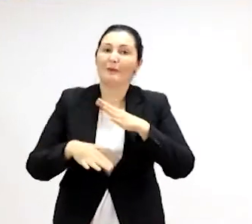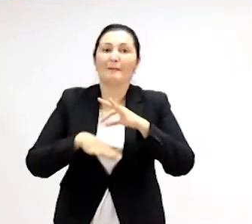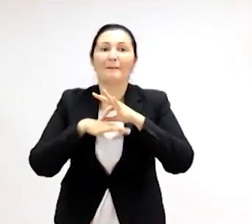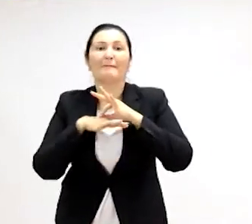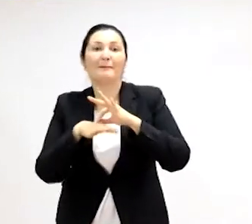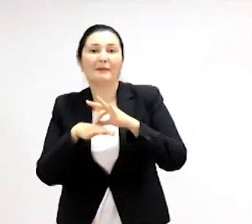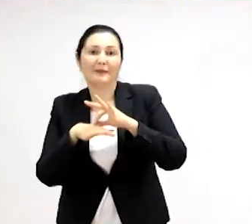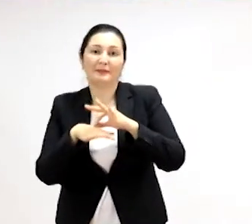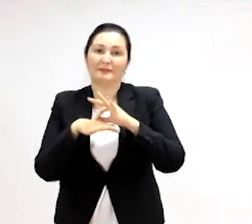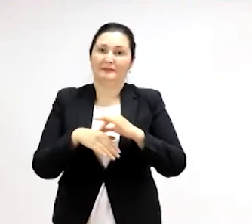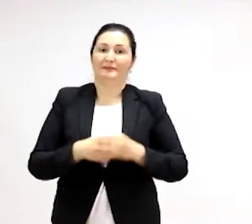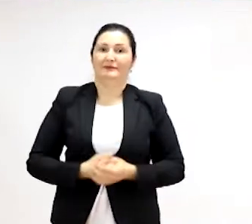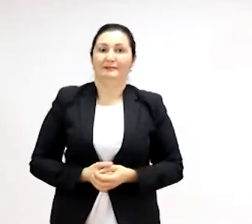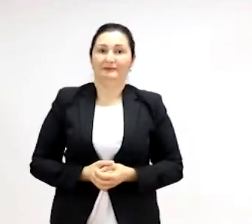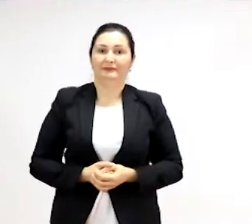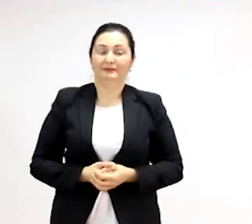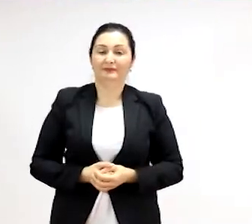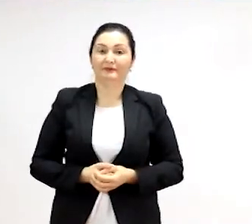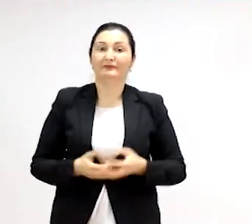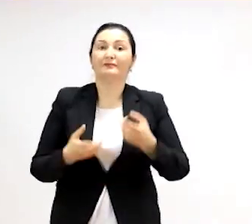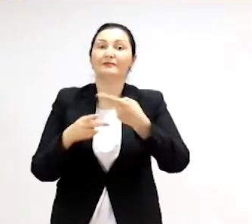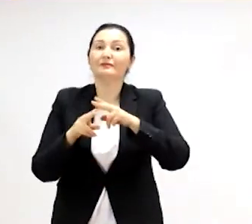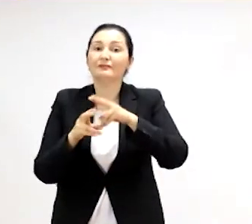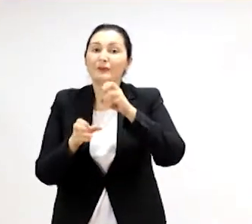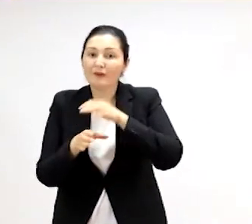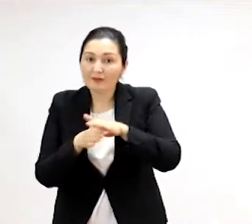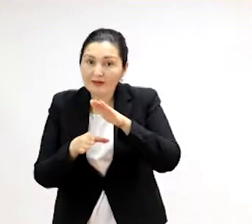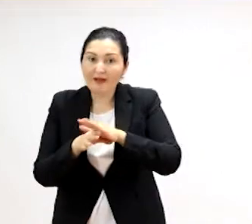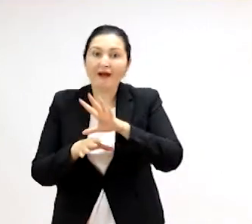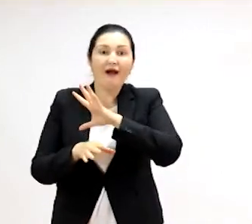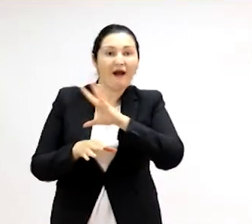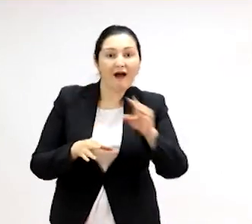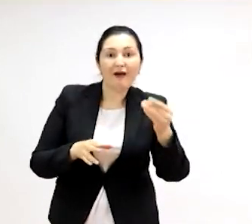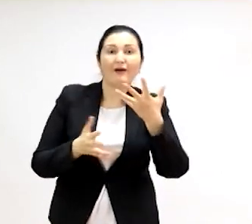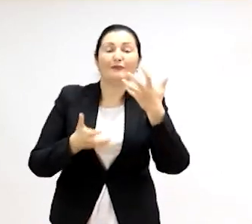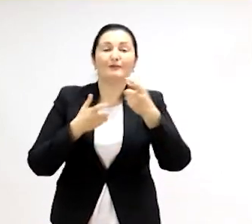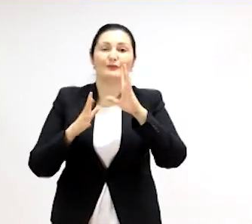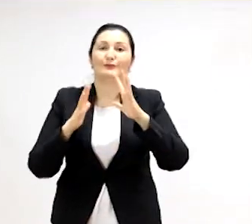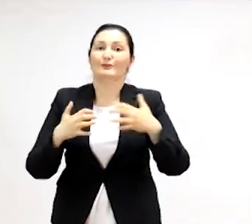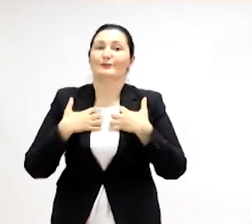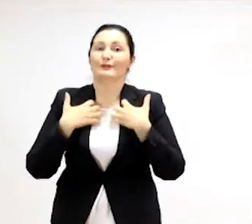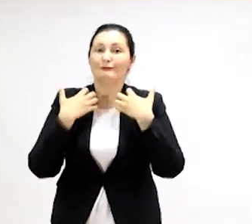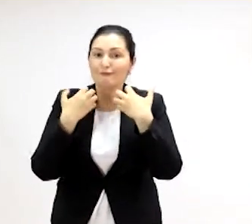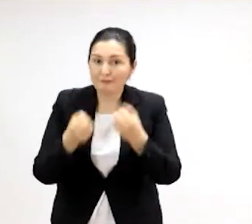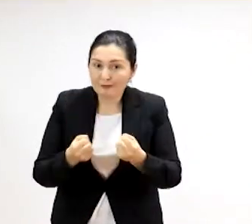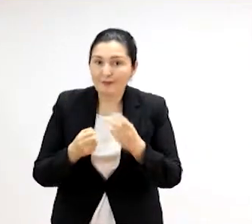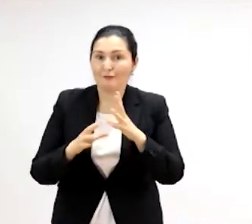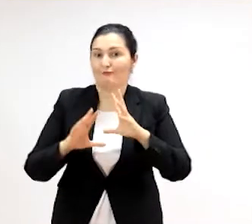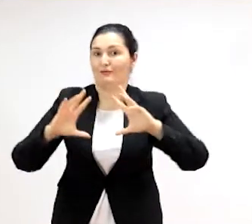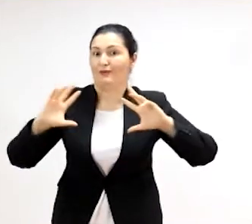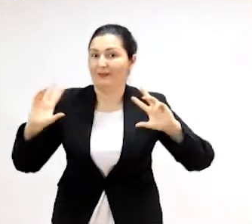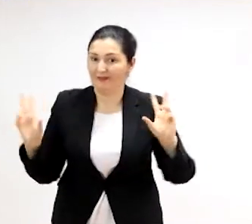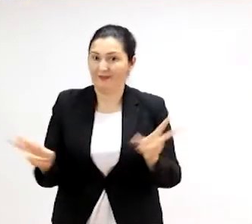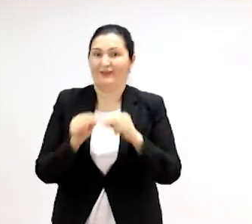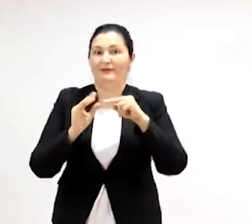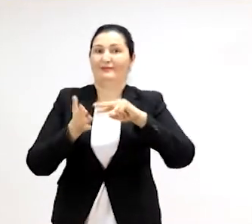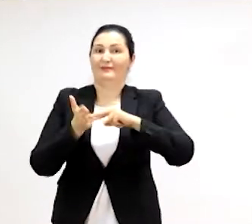рӯзгузаронӣ мебошад. Бо риояи он шумо ҳам солиму ҳам муваффақ